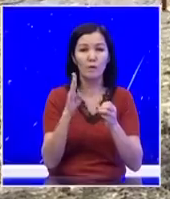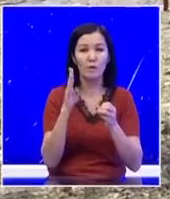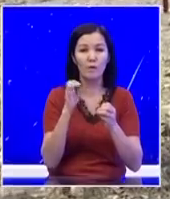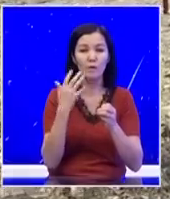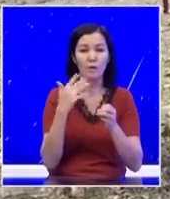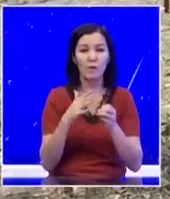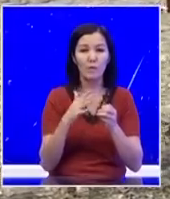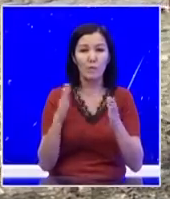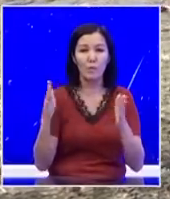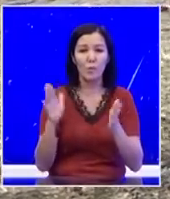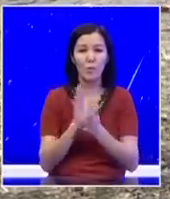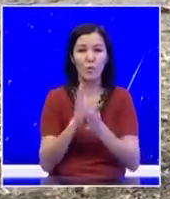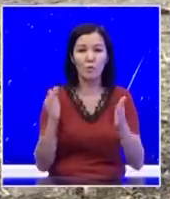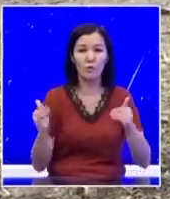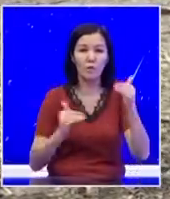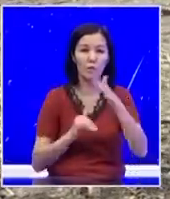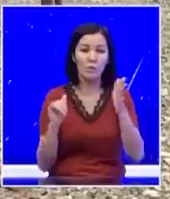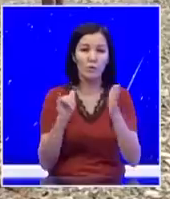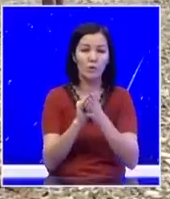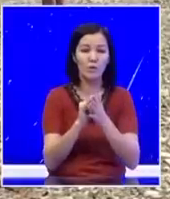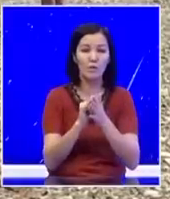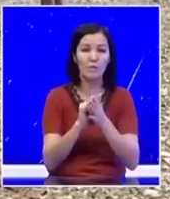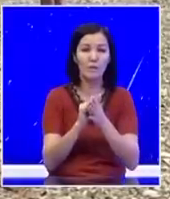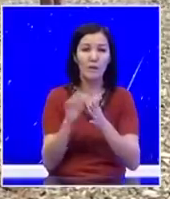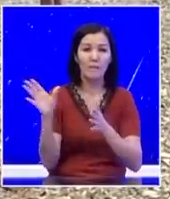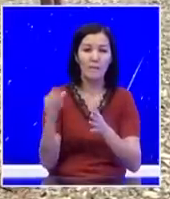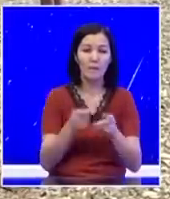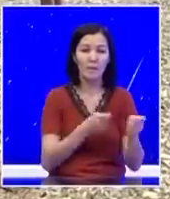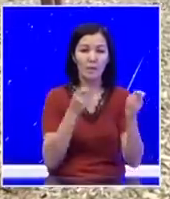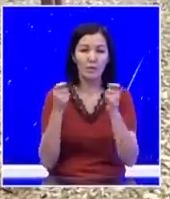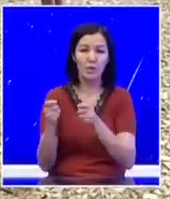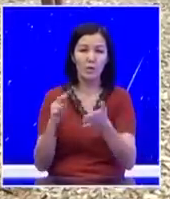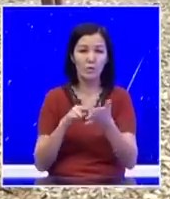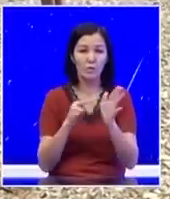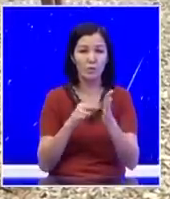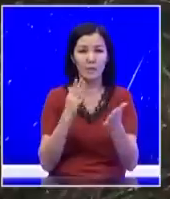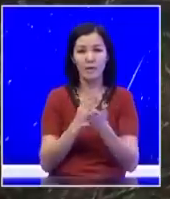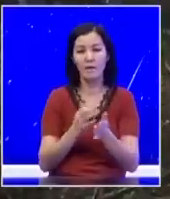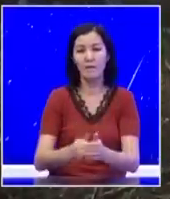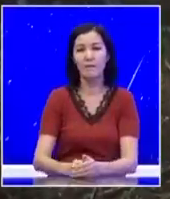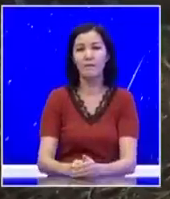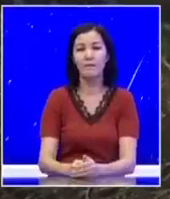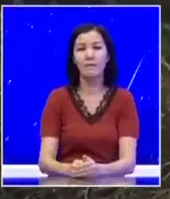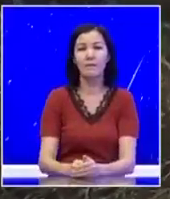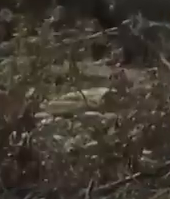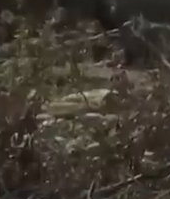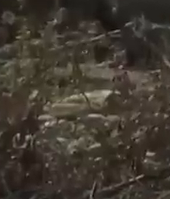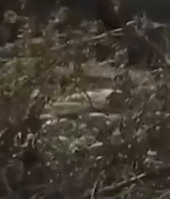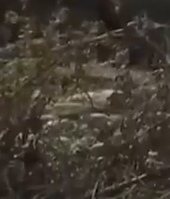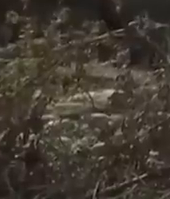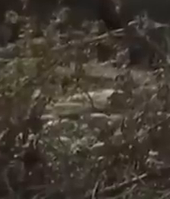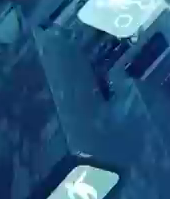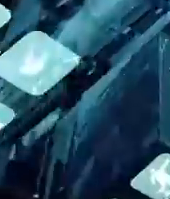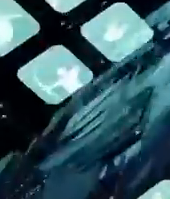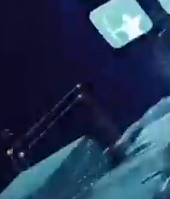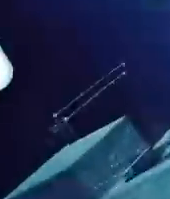қоқыс жәшігі орнатылып, 5600 тонна күл қоқыс шығару жоспарланған. Рахат Рахымжанов, Ерлан Азанбай, Әсет Дүйсенбек, Жетісу арнасы.